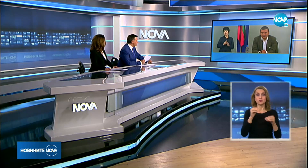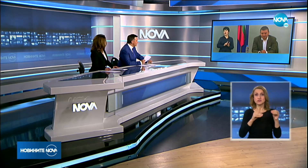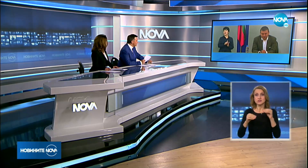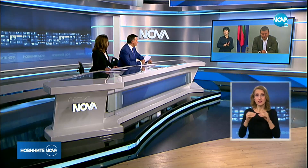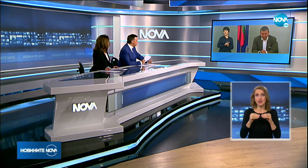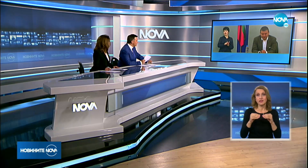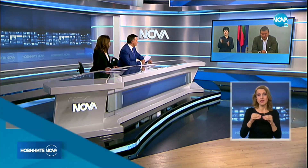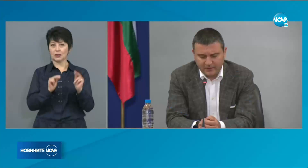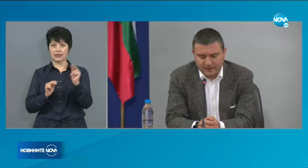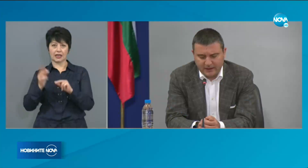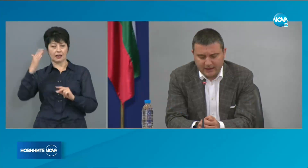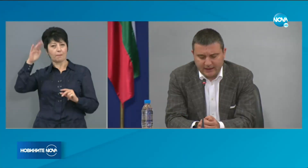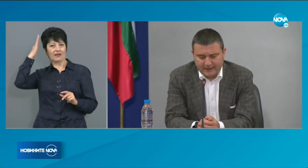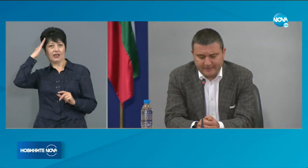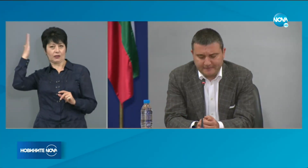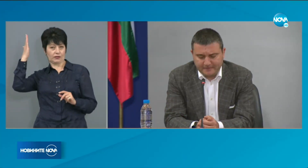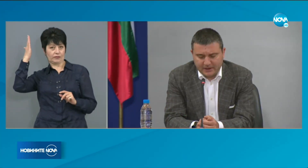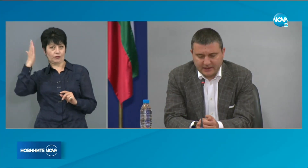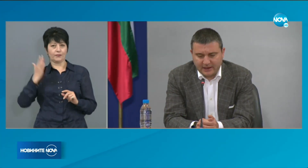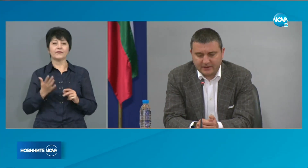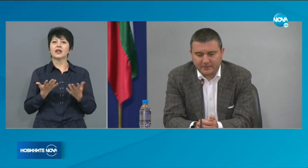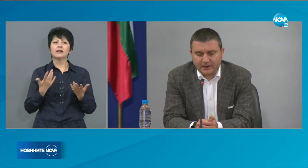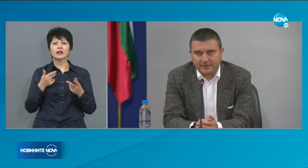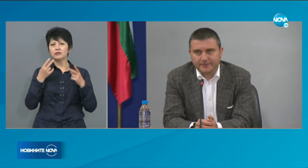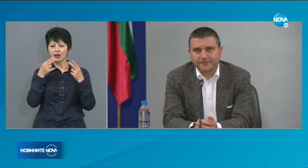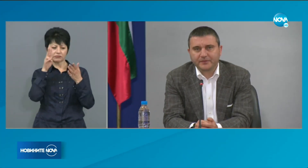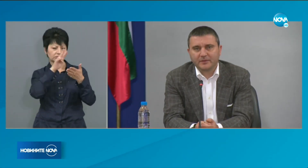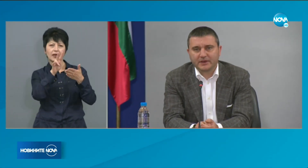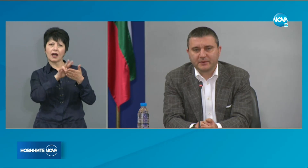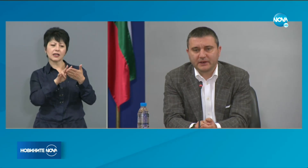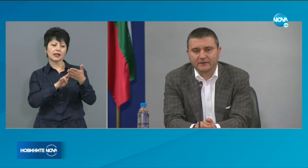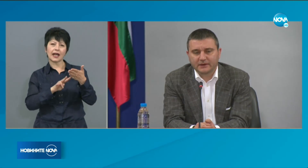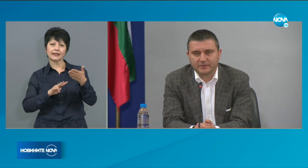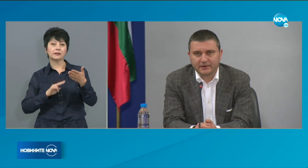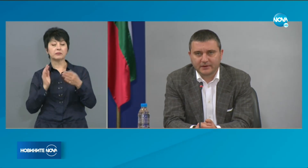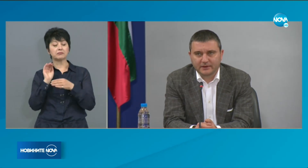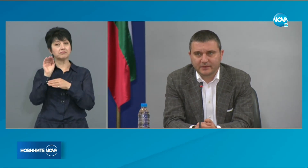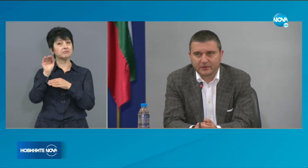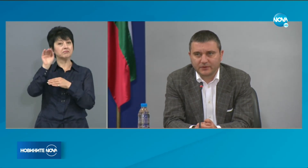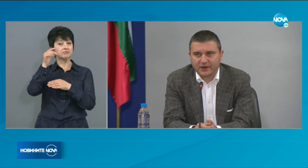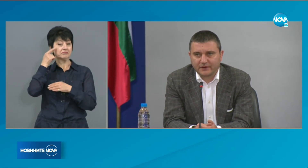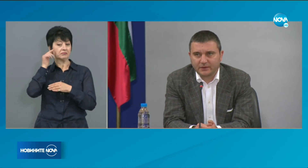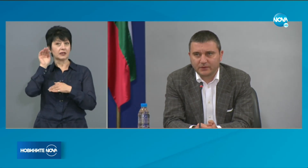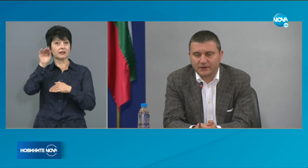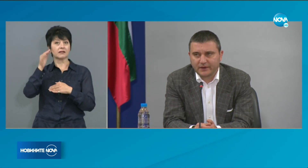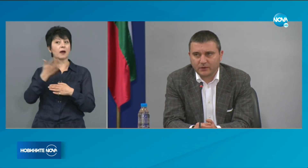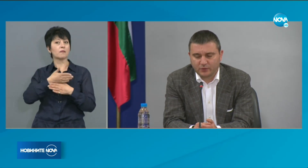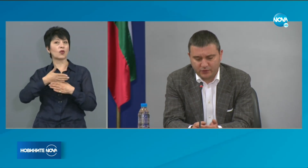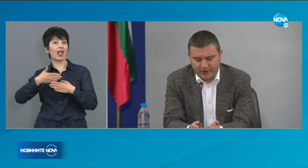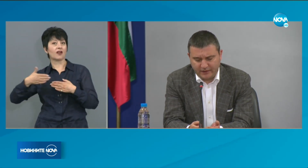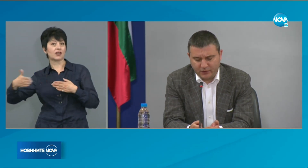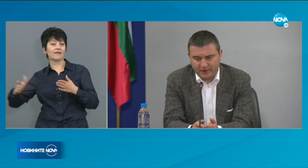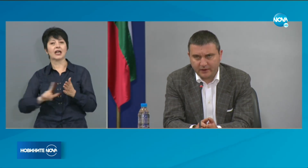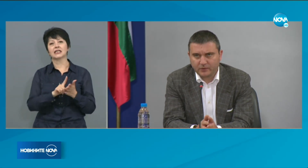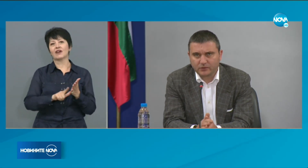правителството, в което разгледахме перспективата пред продължаването на извареното